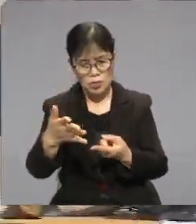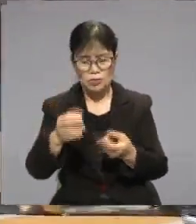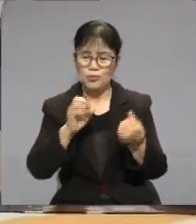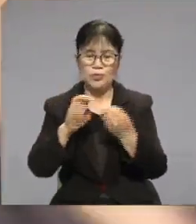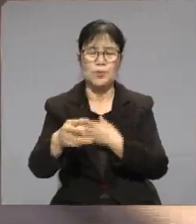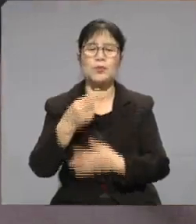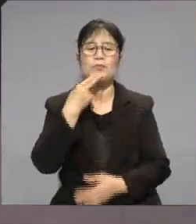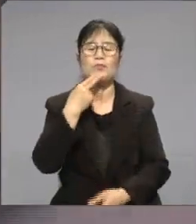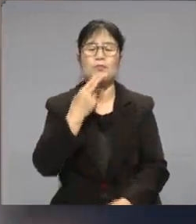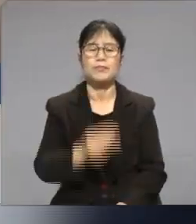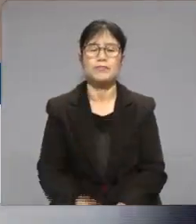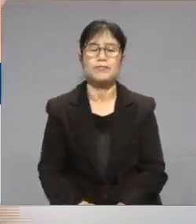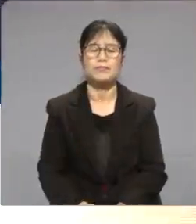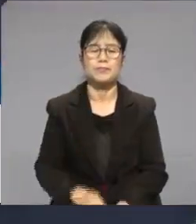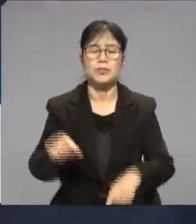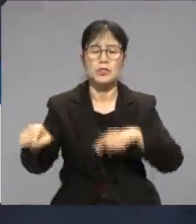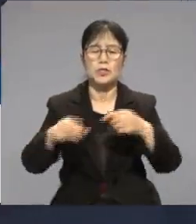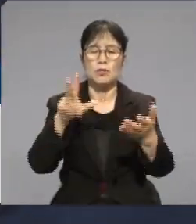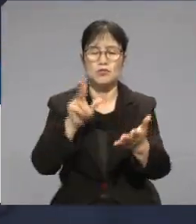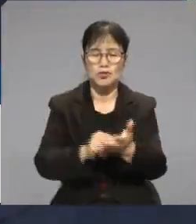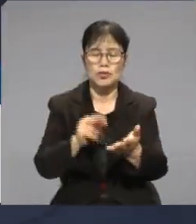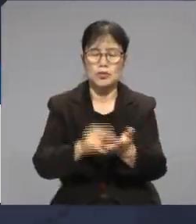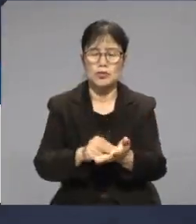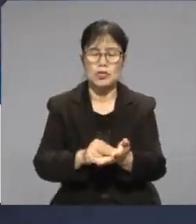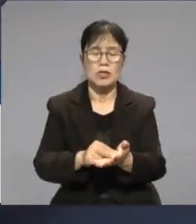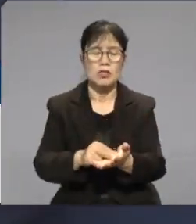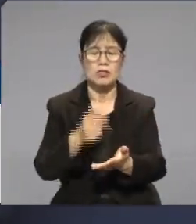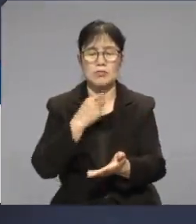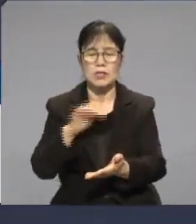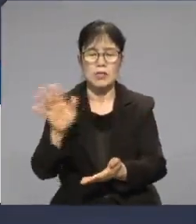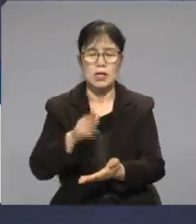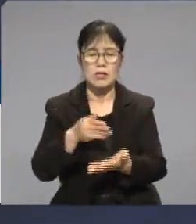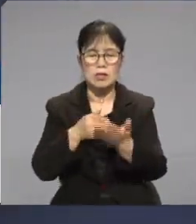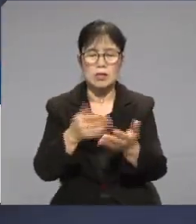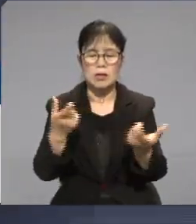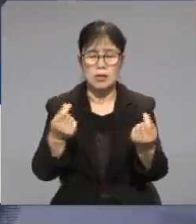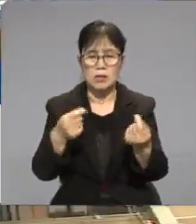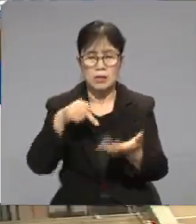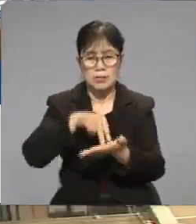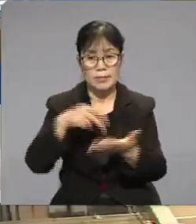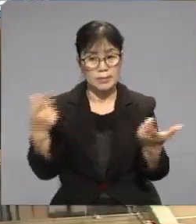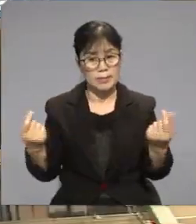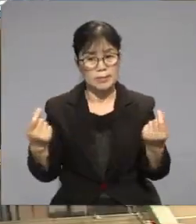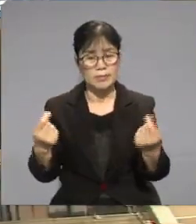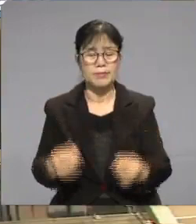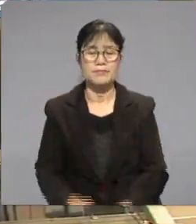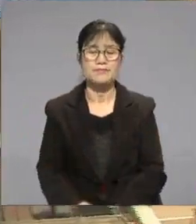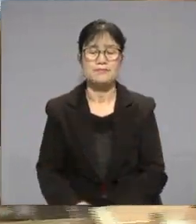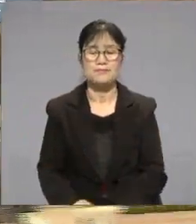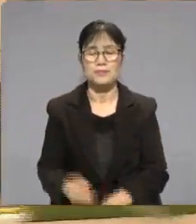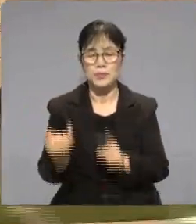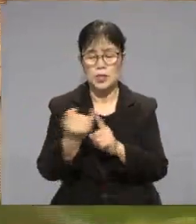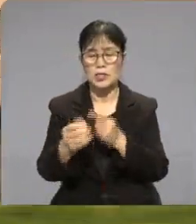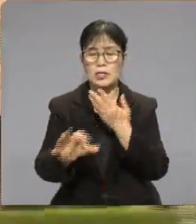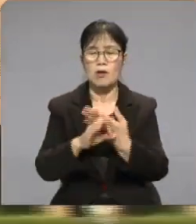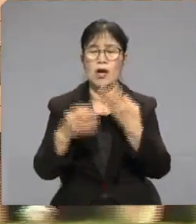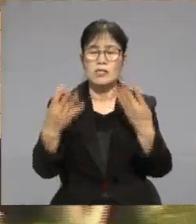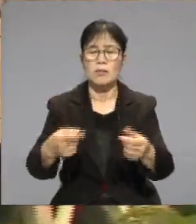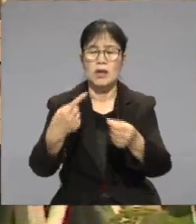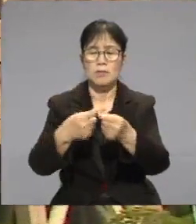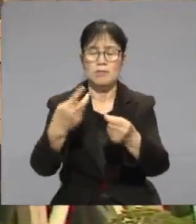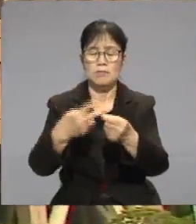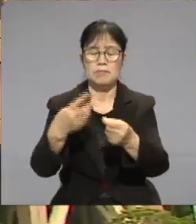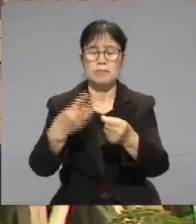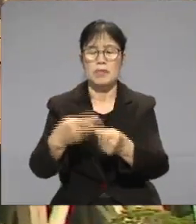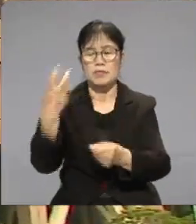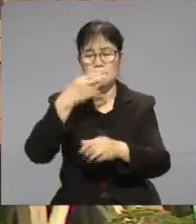묵묵부답이었습니다. 그 정치적 논란에 휘말리고 싶지 않다 의견서 내셨는데 같은 입장이신가요? 최 씨의 가석방은 올해 세 번의 심사